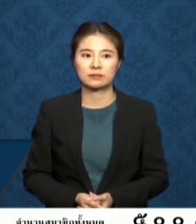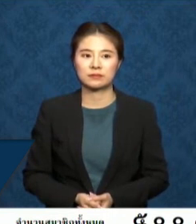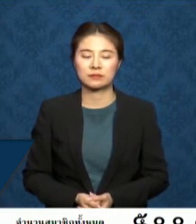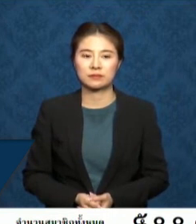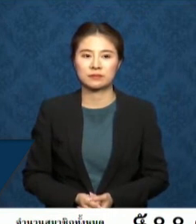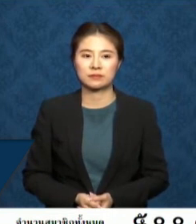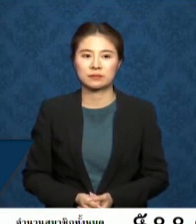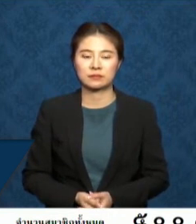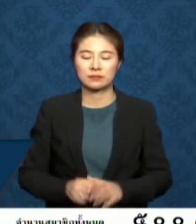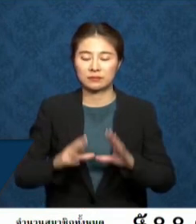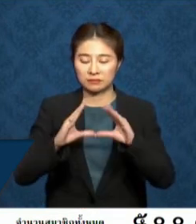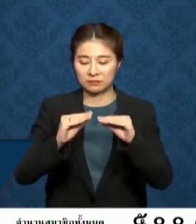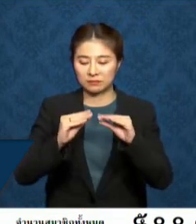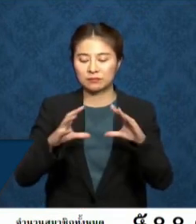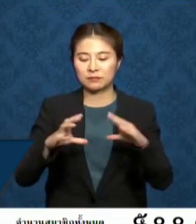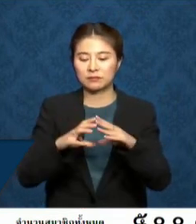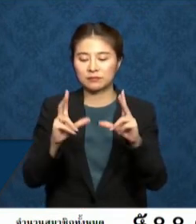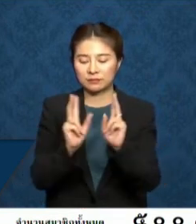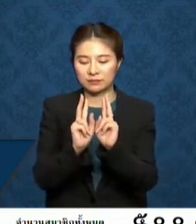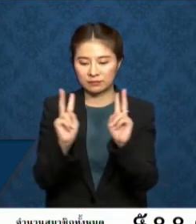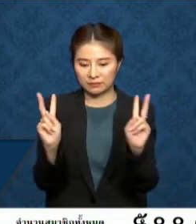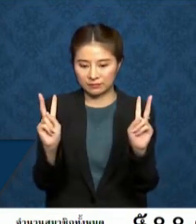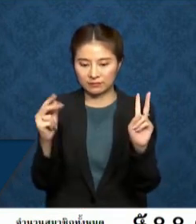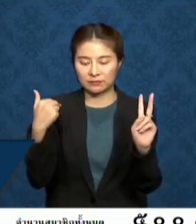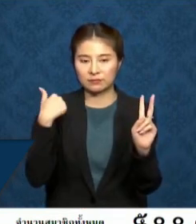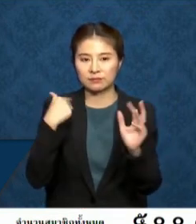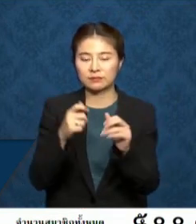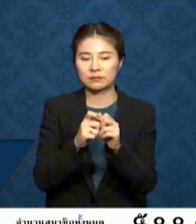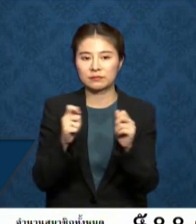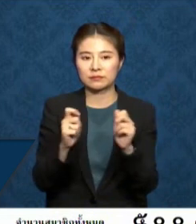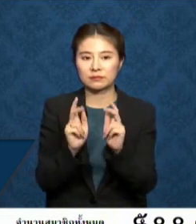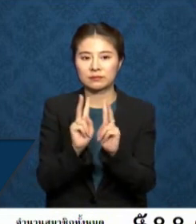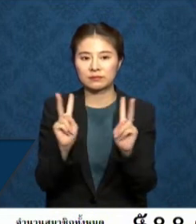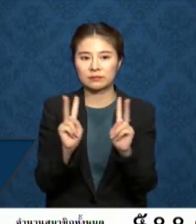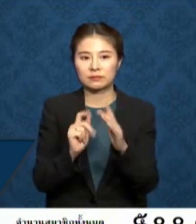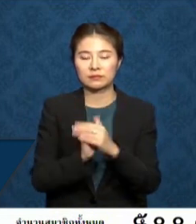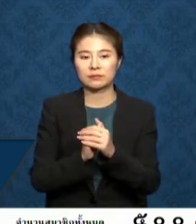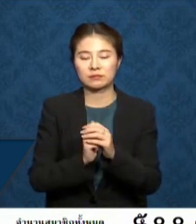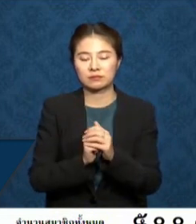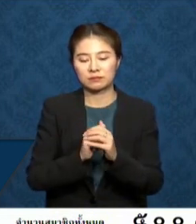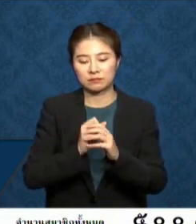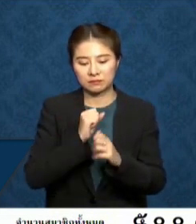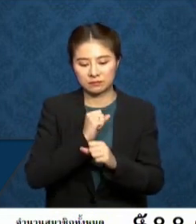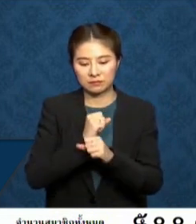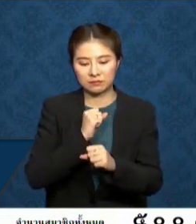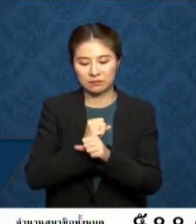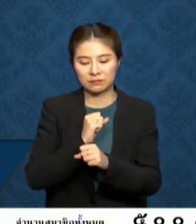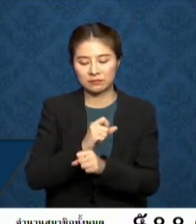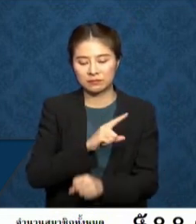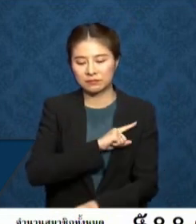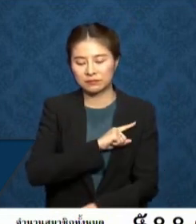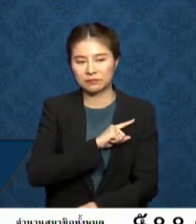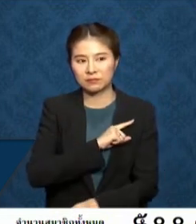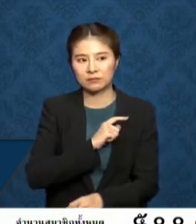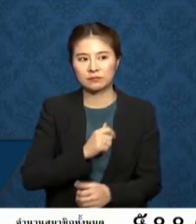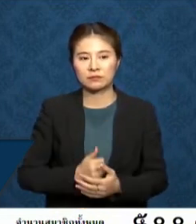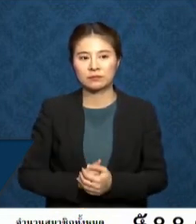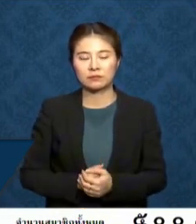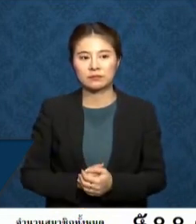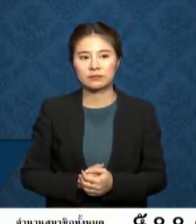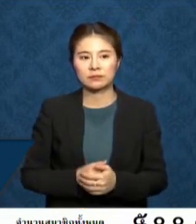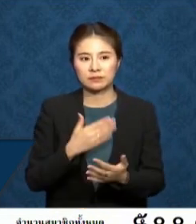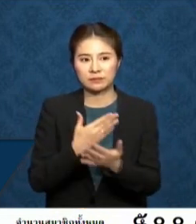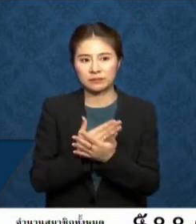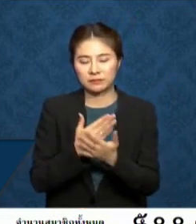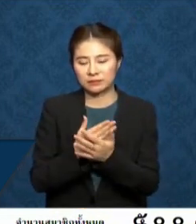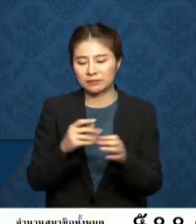ของกรรมธิการงบนะครับก็ทางอนุกรรมธิการที่ดูเรื่องนี้ก็ได้ตัดไปแล้ว3ล้านบ